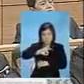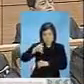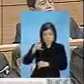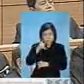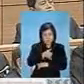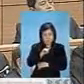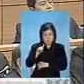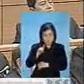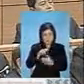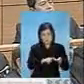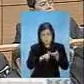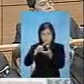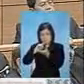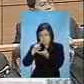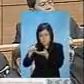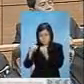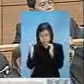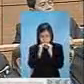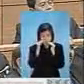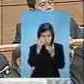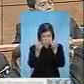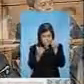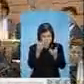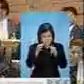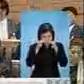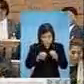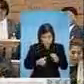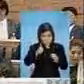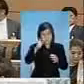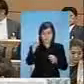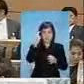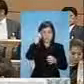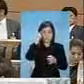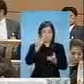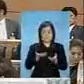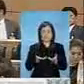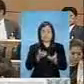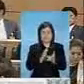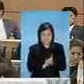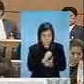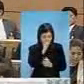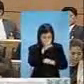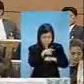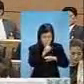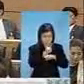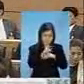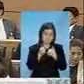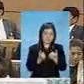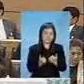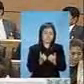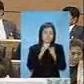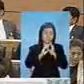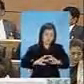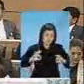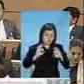ธรรมที่จะพึงได้รับหรือยังไงครับท่านประธานเพราะนั้นผมจึงเรียนท่านประธานว่าสำคัญ